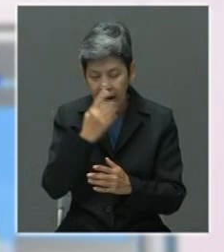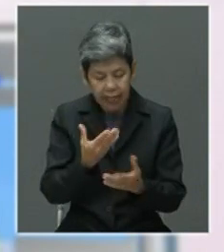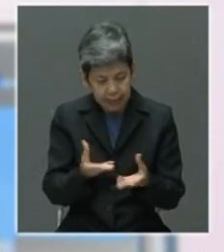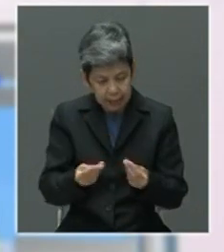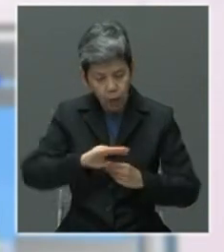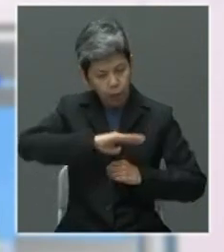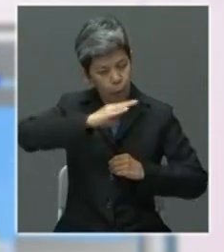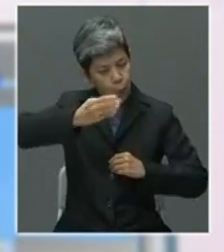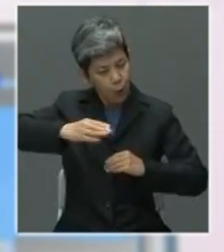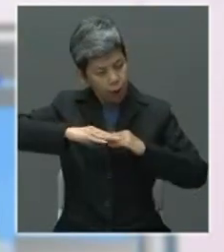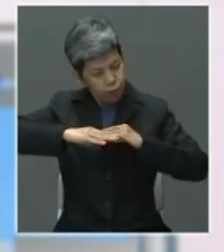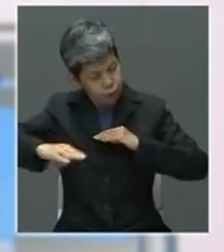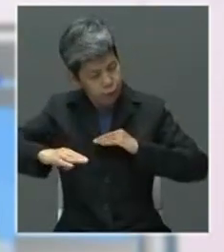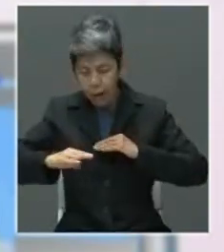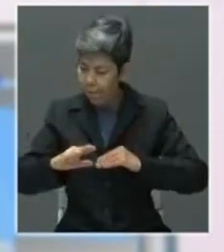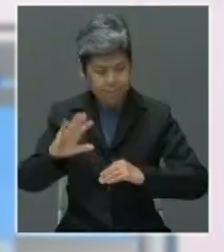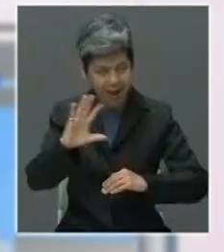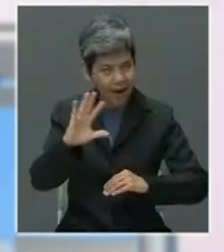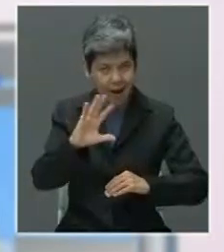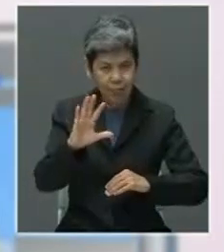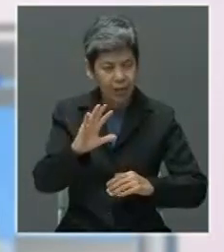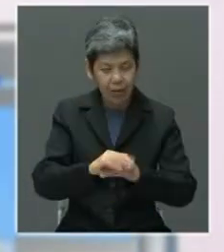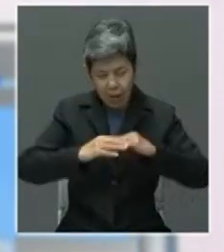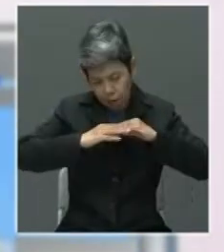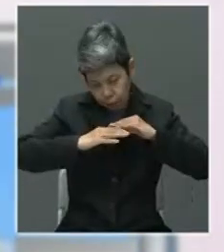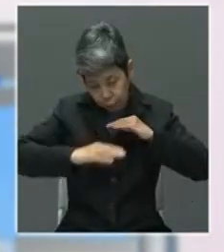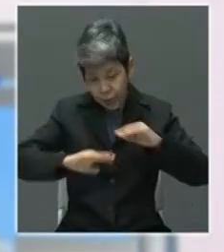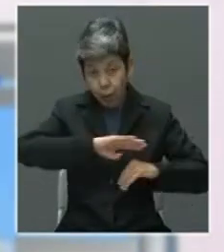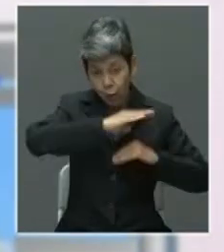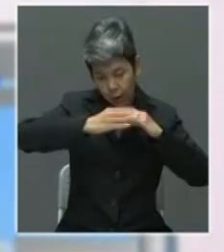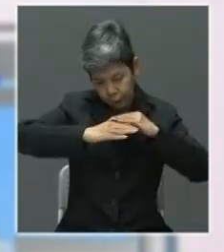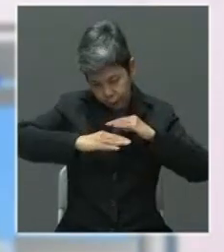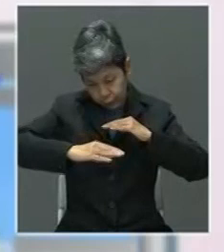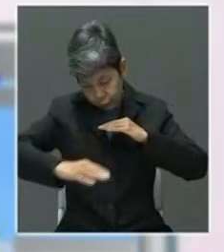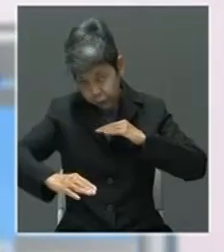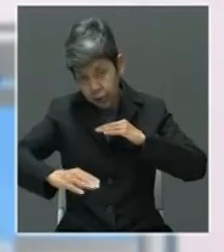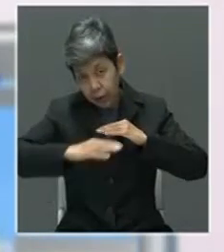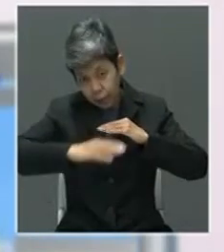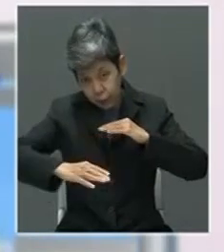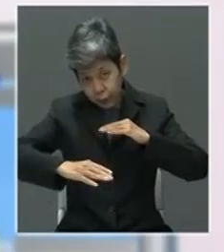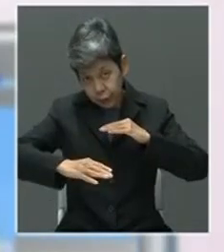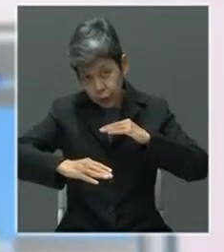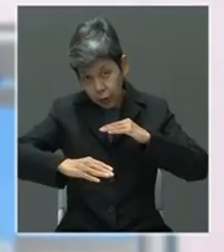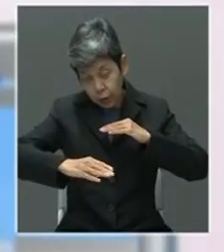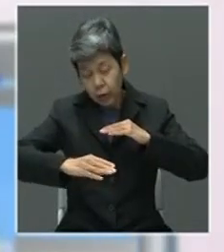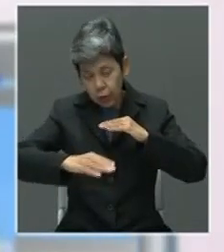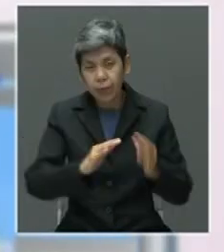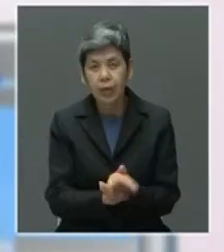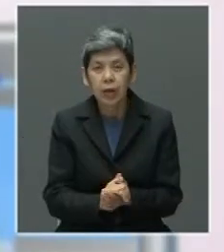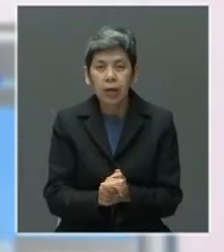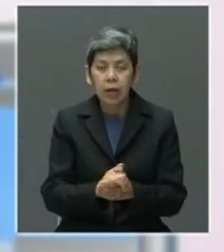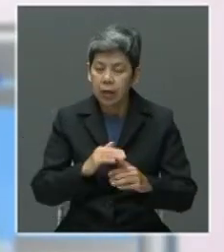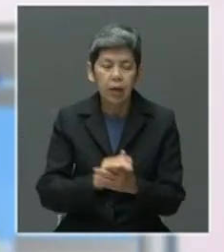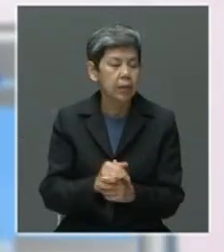องที่เขาที่มีความลาดชันลาดเอียงเกิน 19.2 องศ